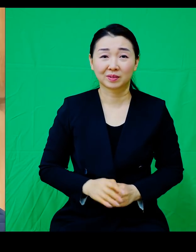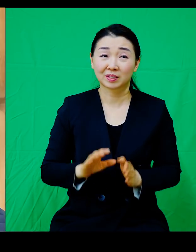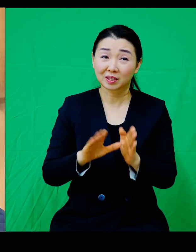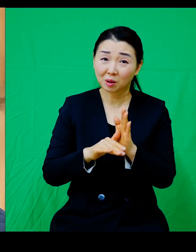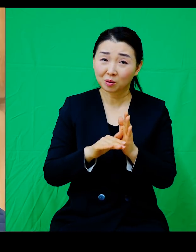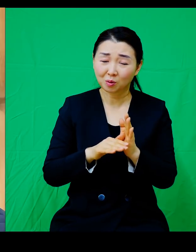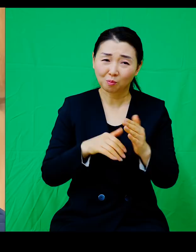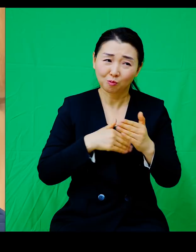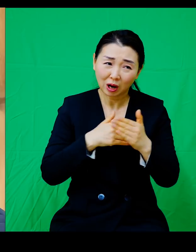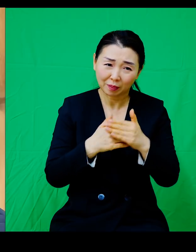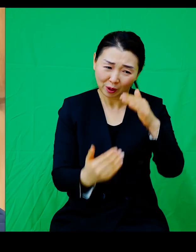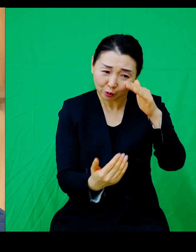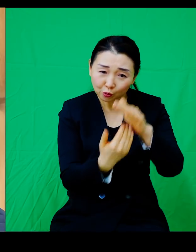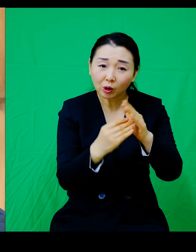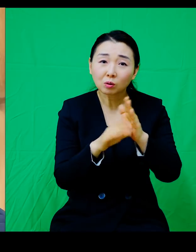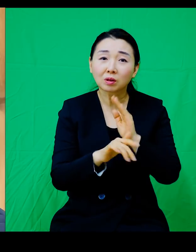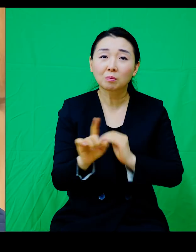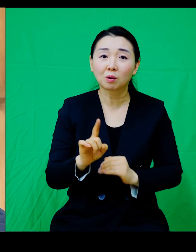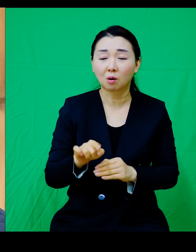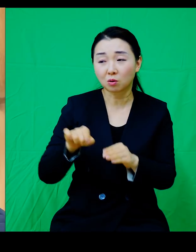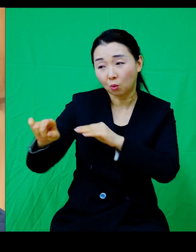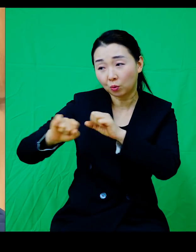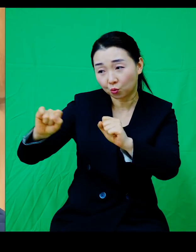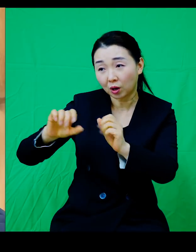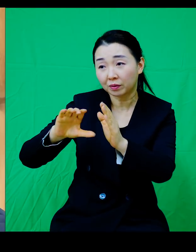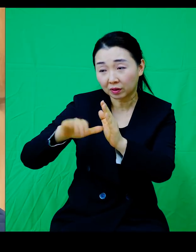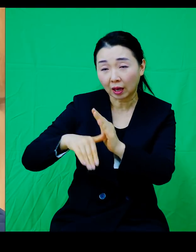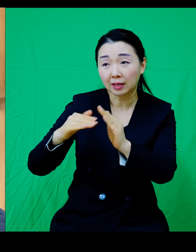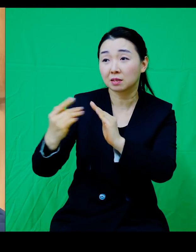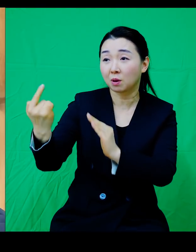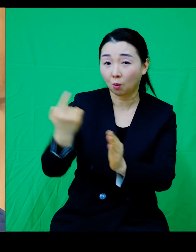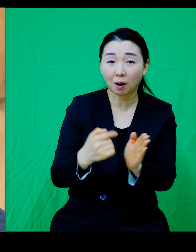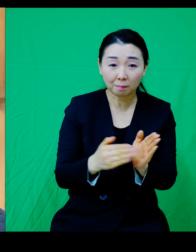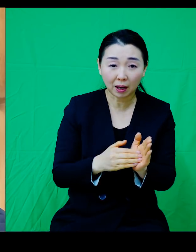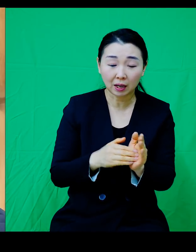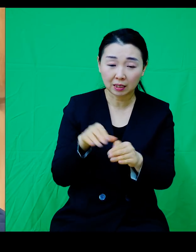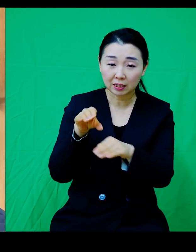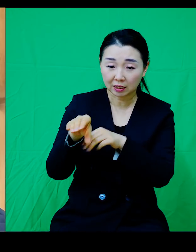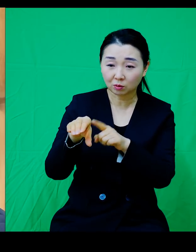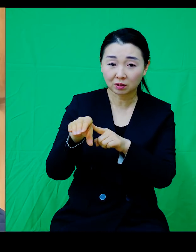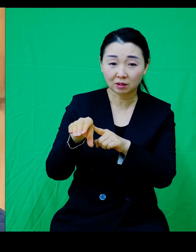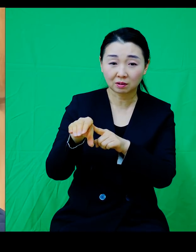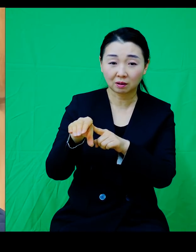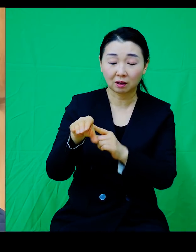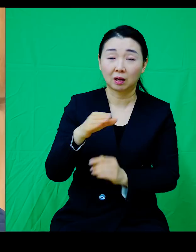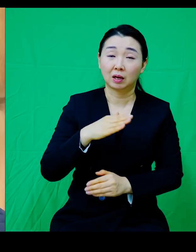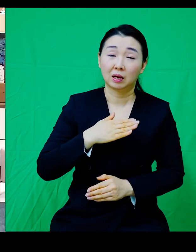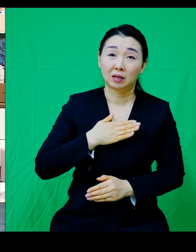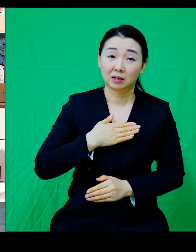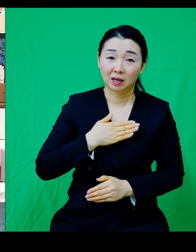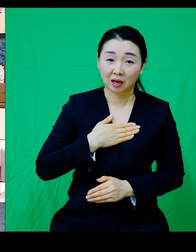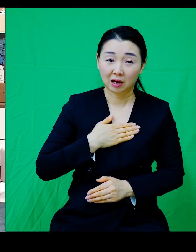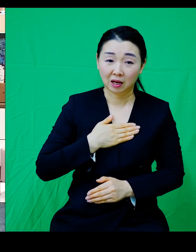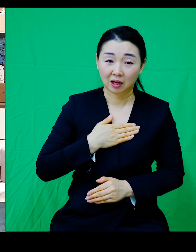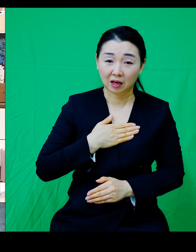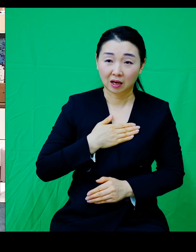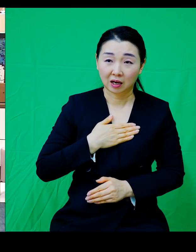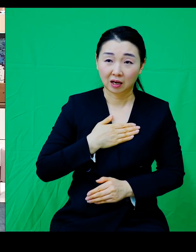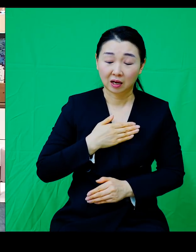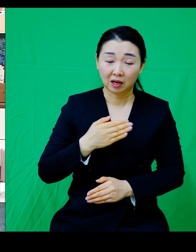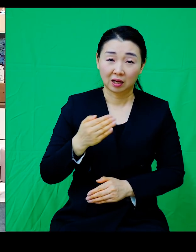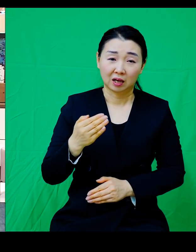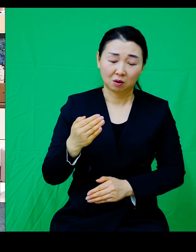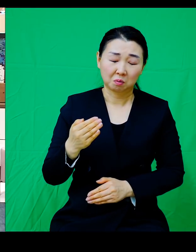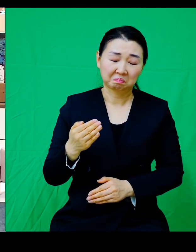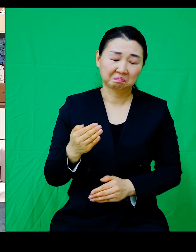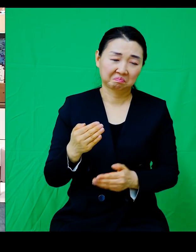최고적으로 불안했을 때 어떤 일이 있었냐면 그때 어디 외출했다가 들어왔는데 이제 자동차에서 진유랑 저랑 먼저 내려서 집에 가고